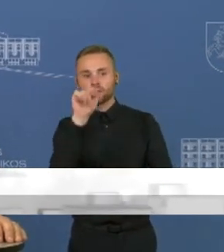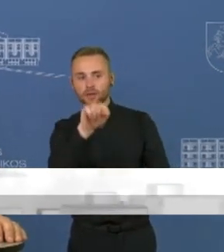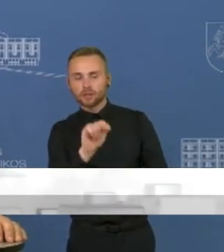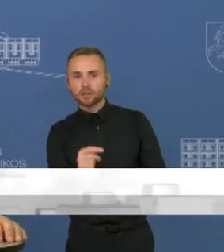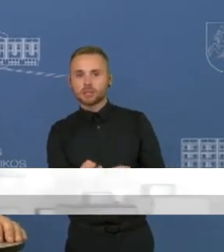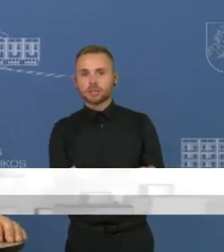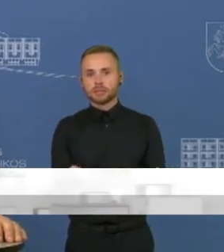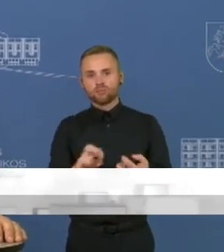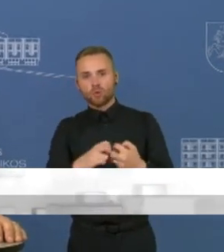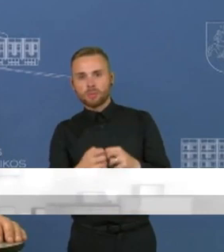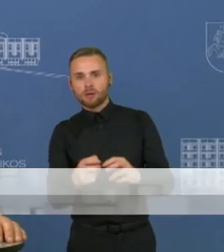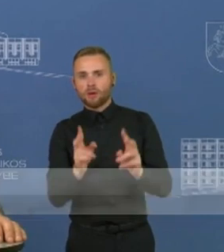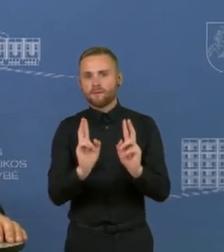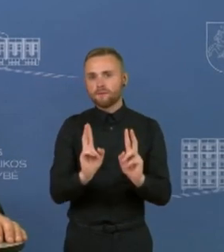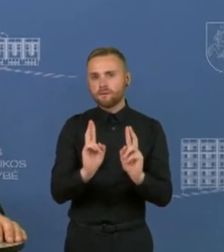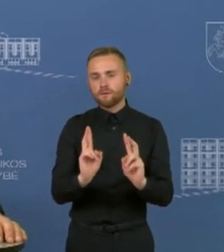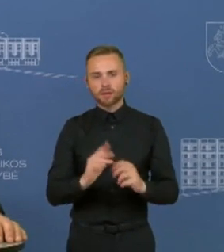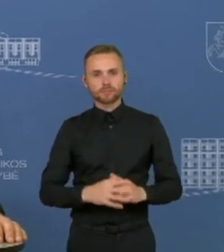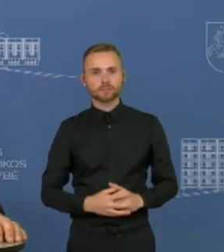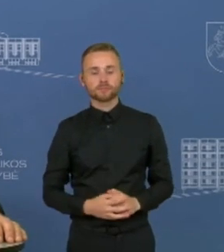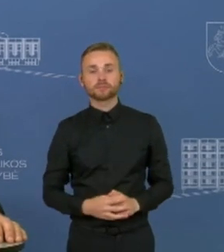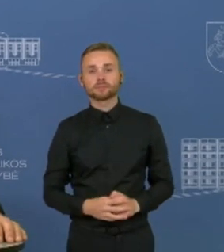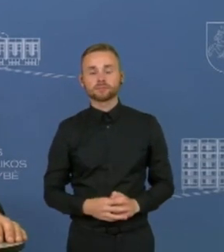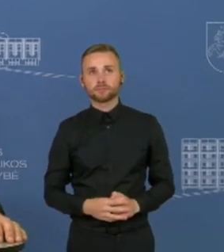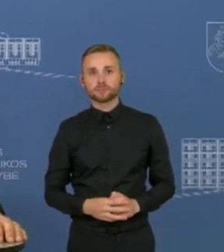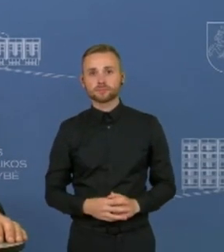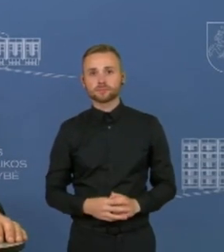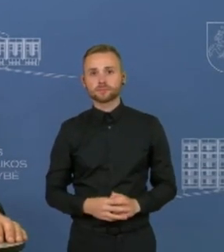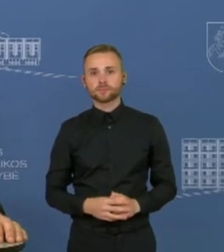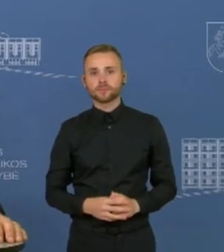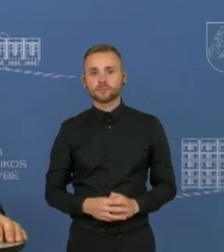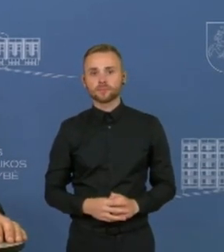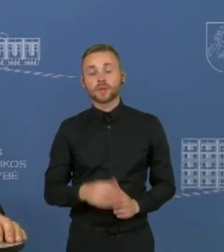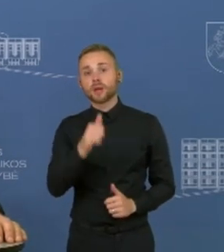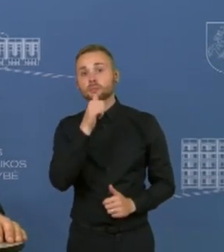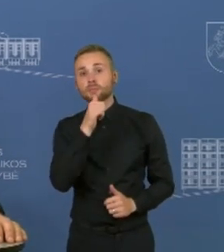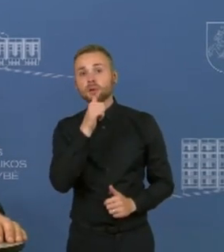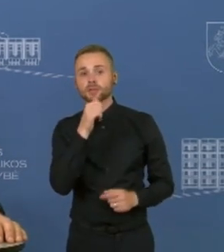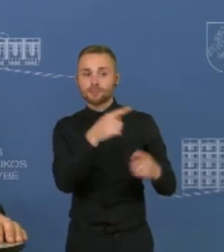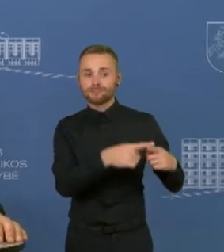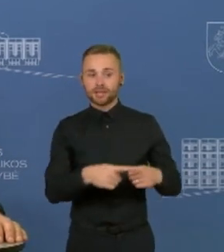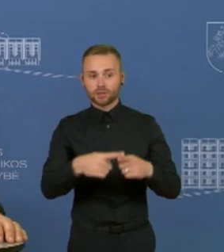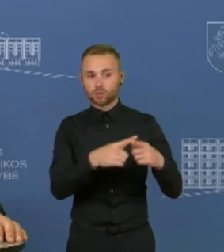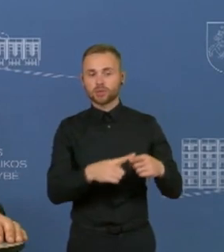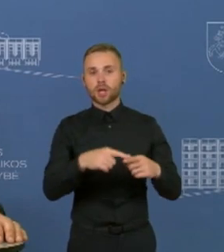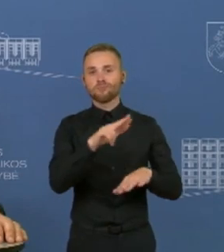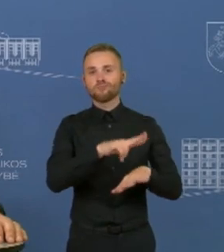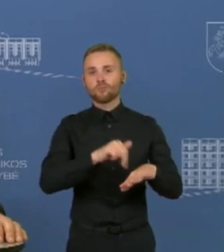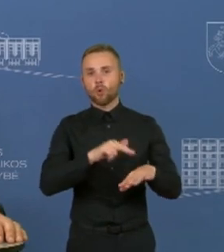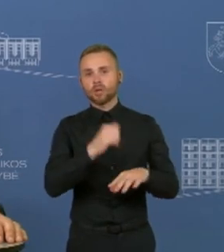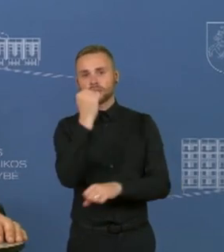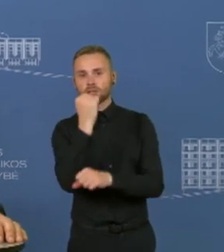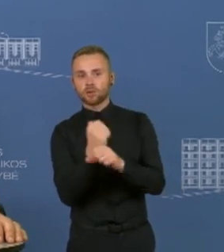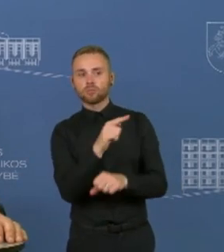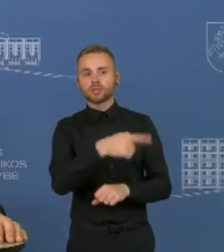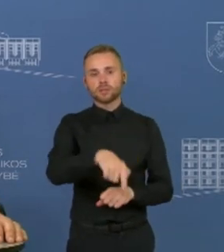migrantams grįžti atgal į Baltarusiją, užstojo jiems kelią atgal, nors jie ir turėjo kelionės dokumentus,